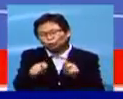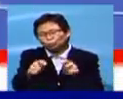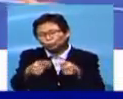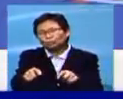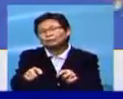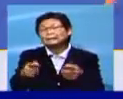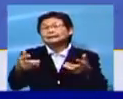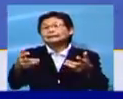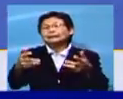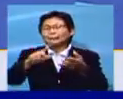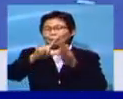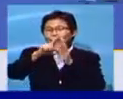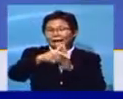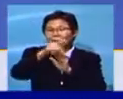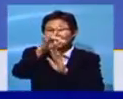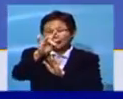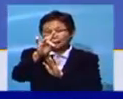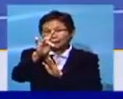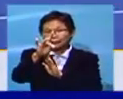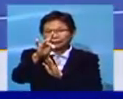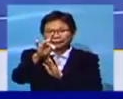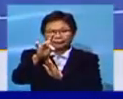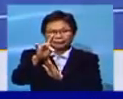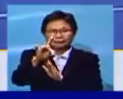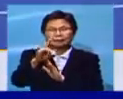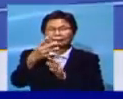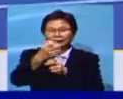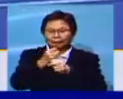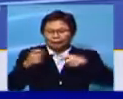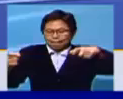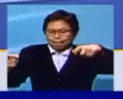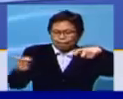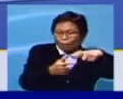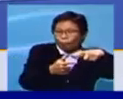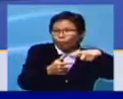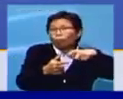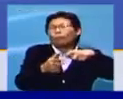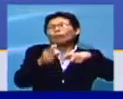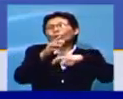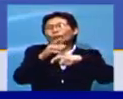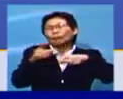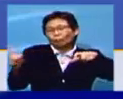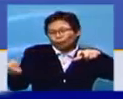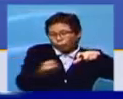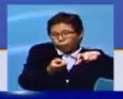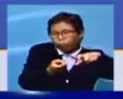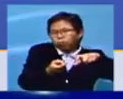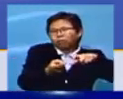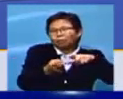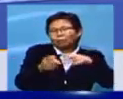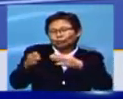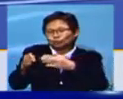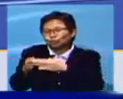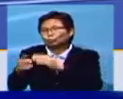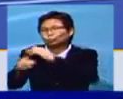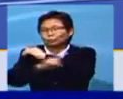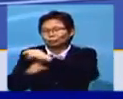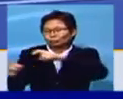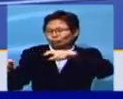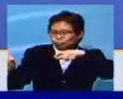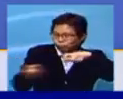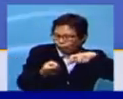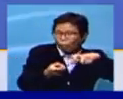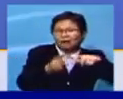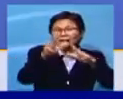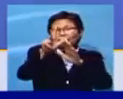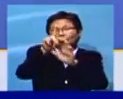dan hasilnya pada minit Kelapan hazq samamsul memperoleh jaringan pendahuluan menerusi pukulan sudut penalti selang